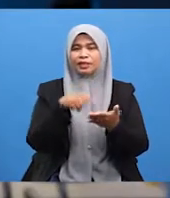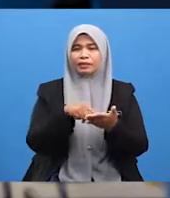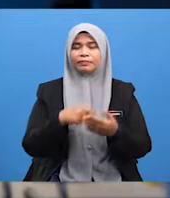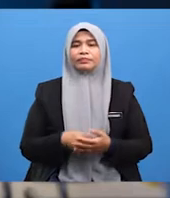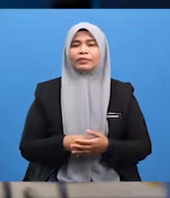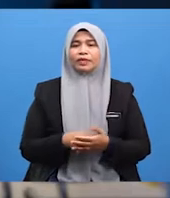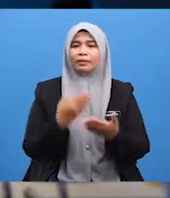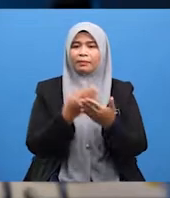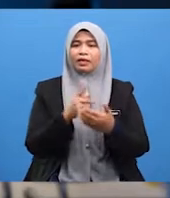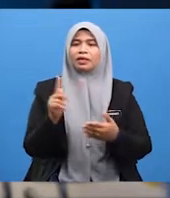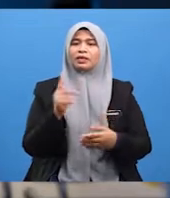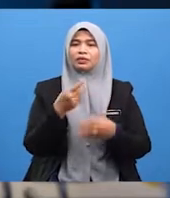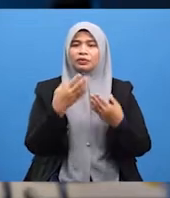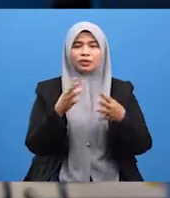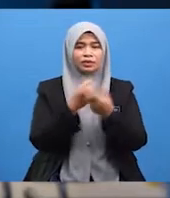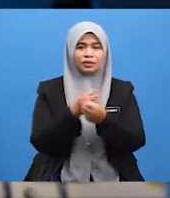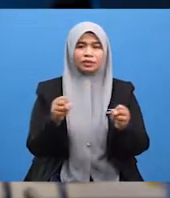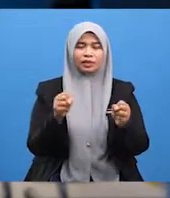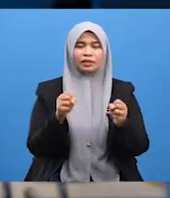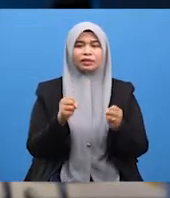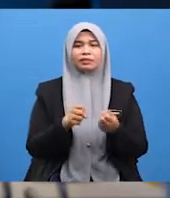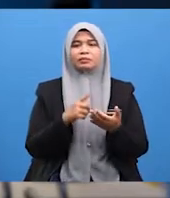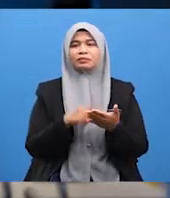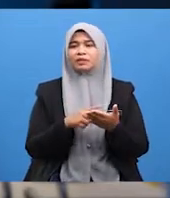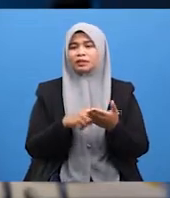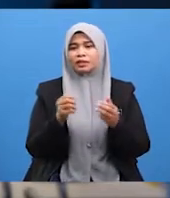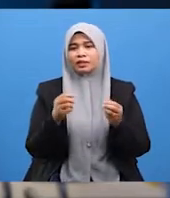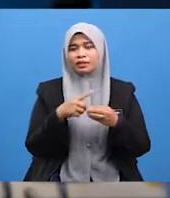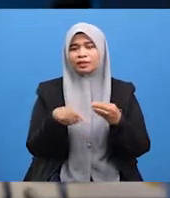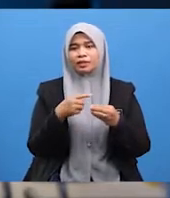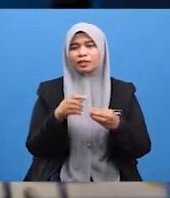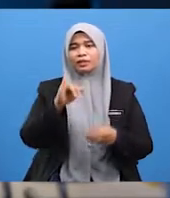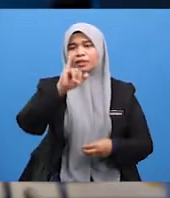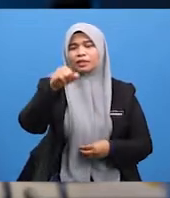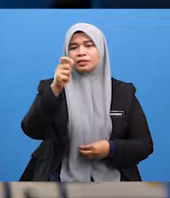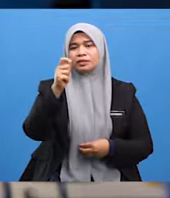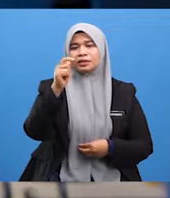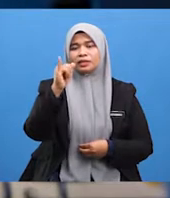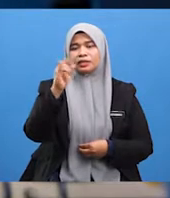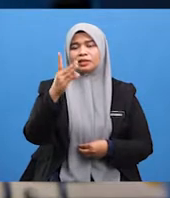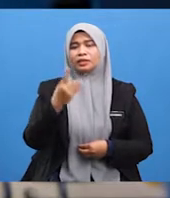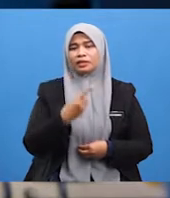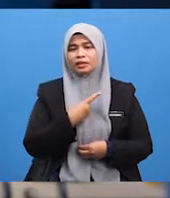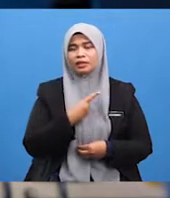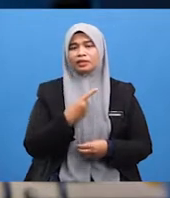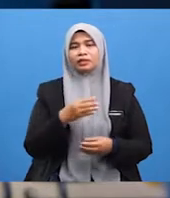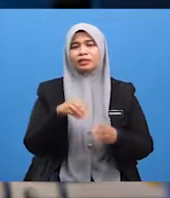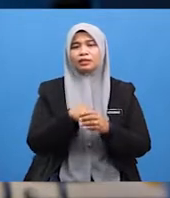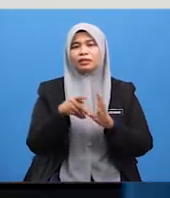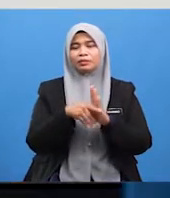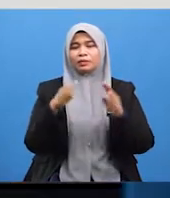Baiklah pelajar, kita telah selesai membicarakan aspek jati diri dalam pembangunan insan.